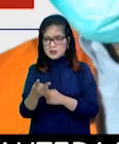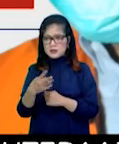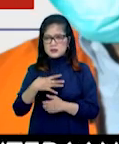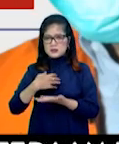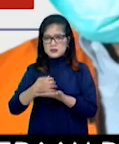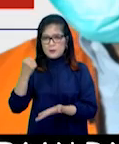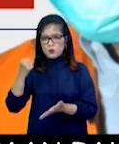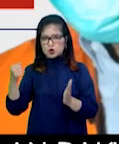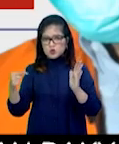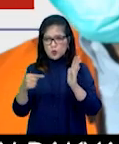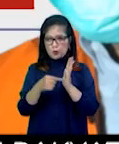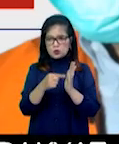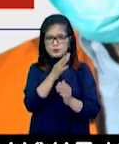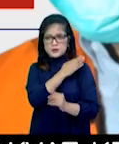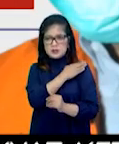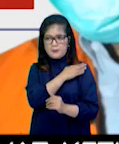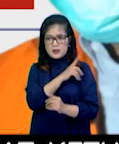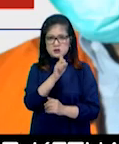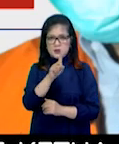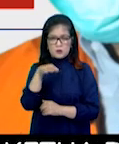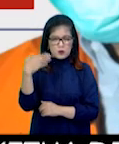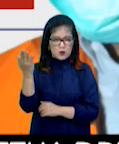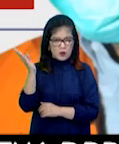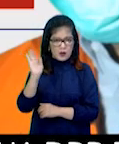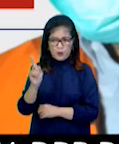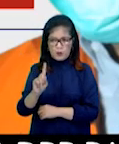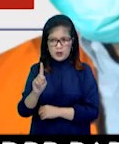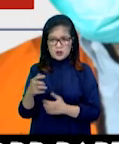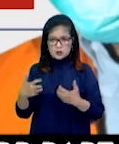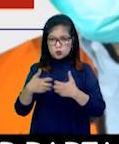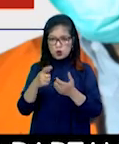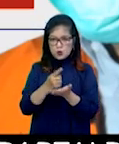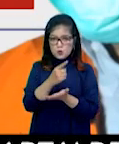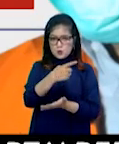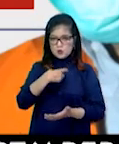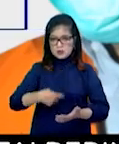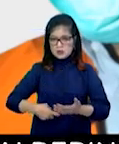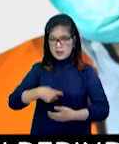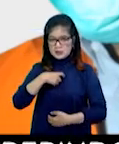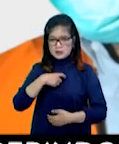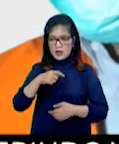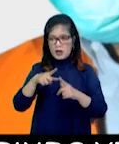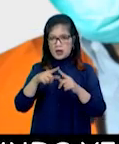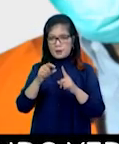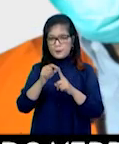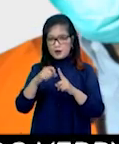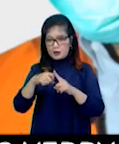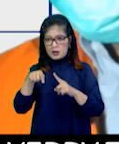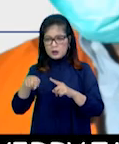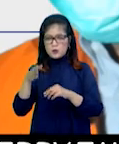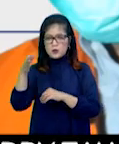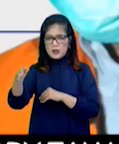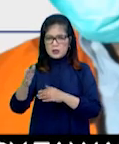dipilih selama 2 tahun. Putusan ini sesuai dengan tuntutan Jaksa Penuntut Umum KPK. Pengadilan Tinggi DKI